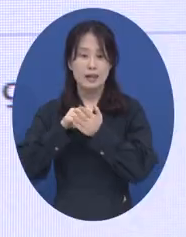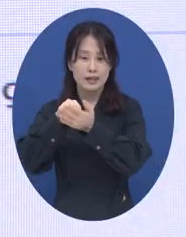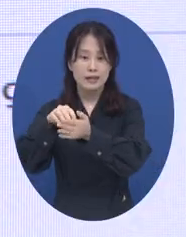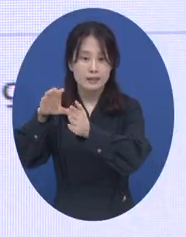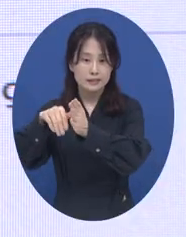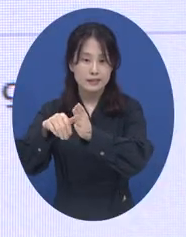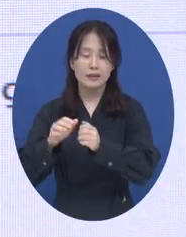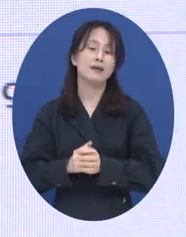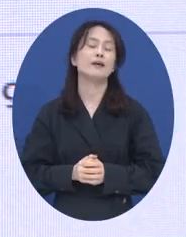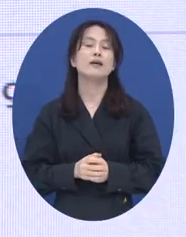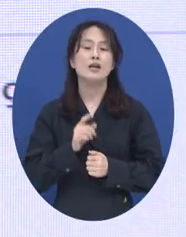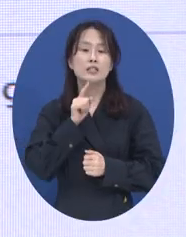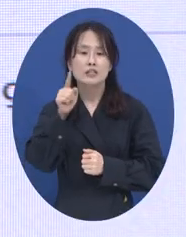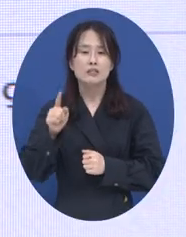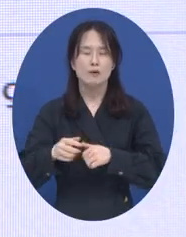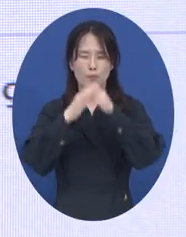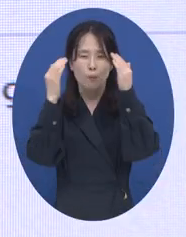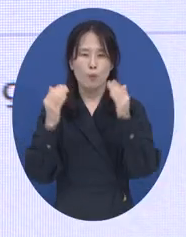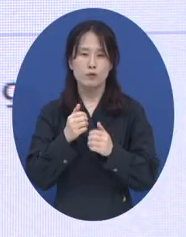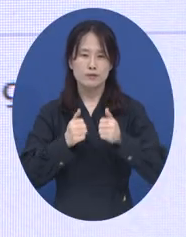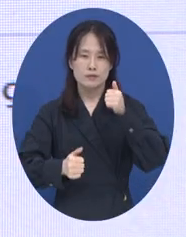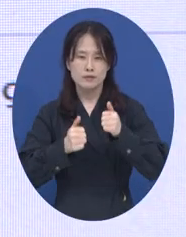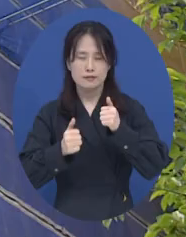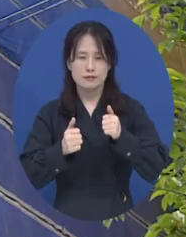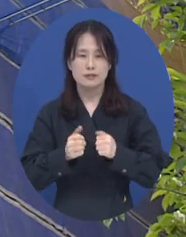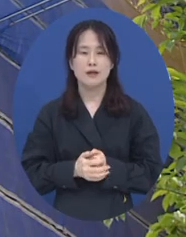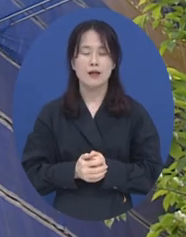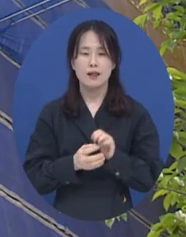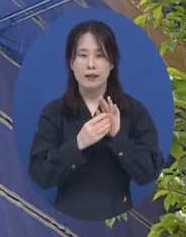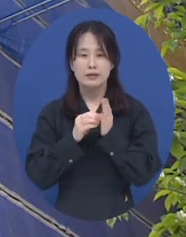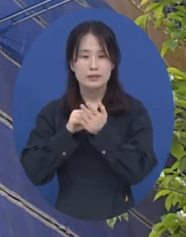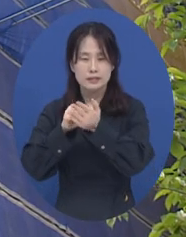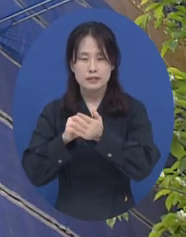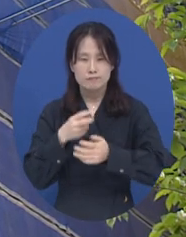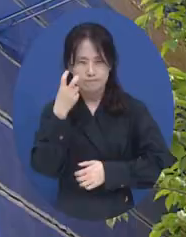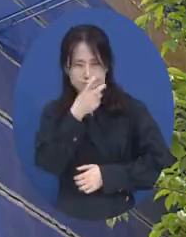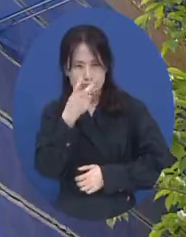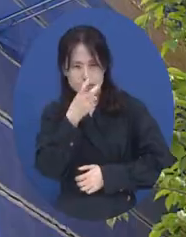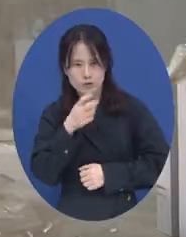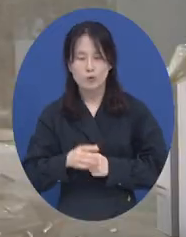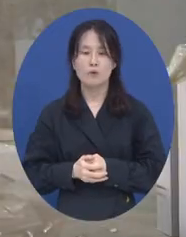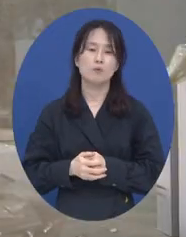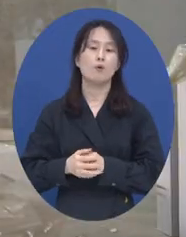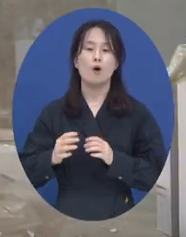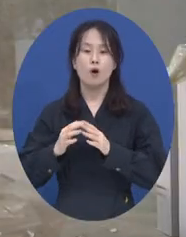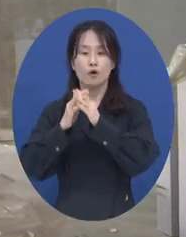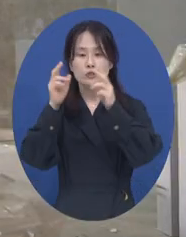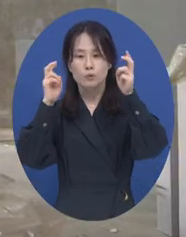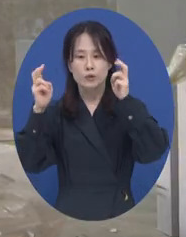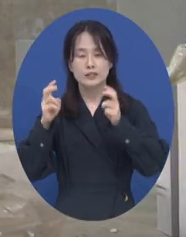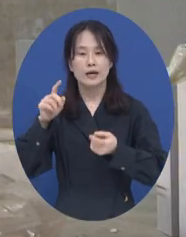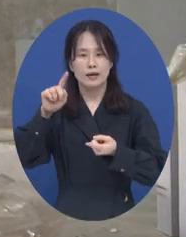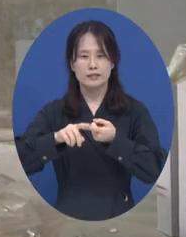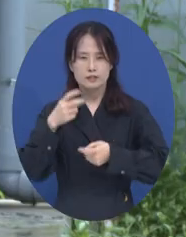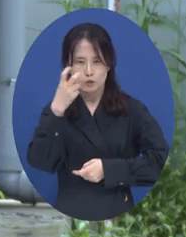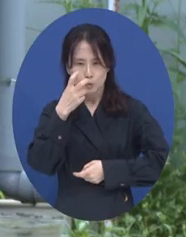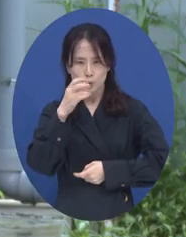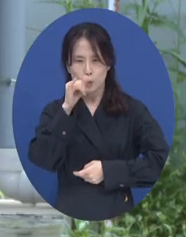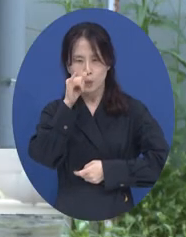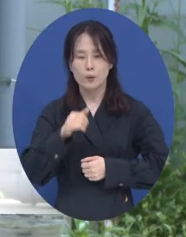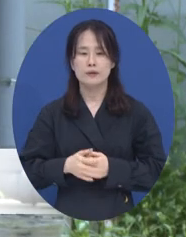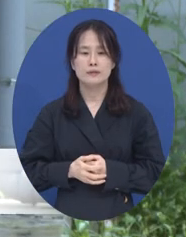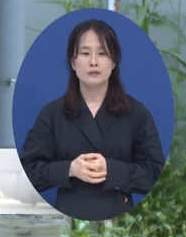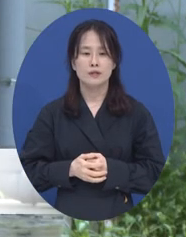경기도 가 발주한 모든 경쟁입찰을 단속하고 공사에 참여하는 타시도 건설사도 조사 대상이 됩니다